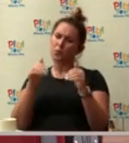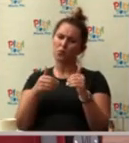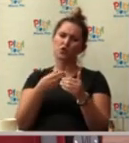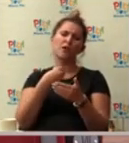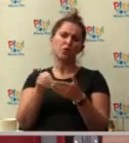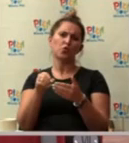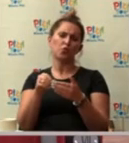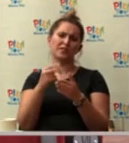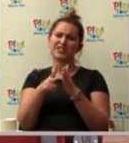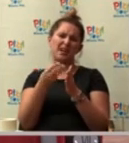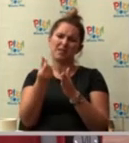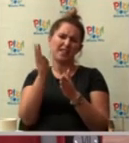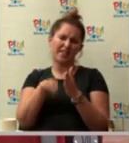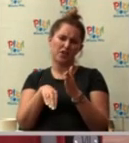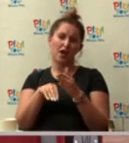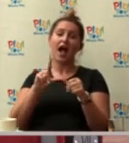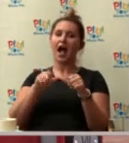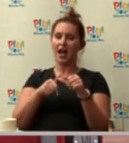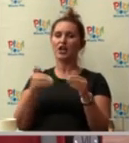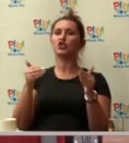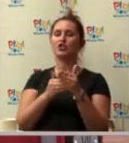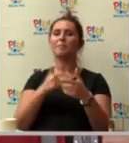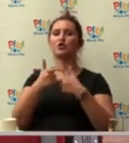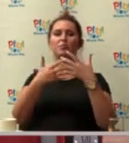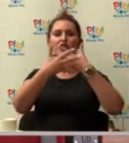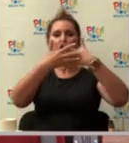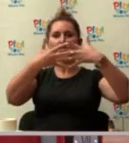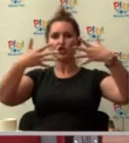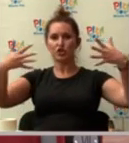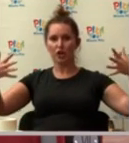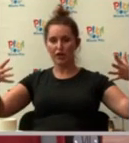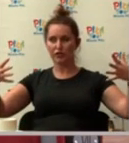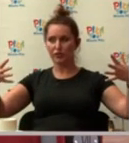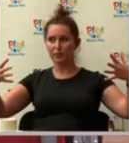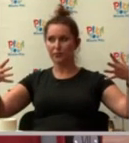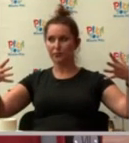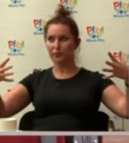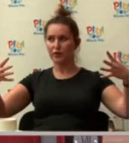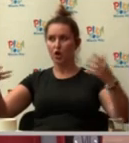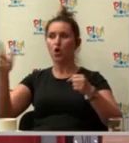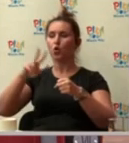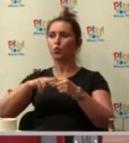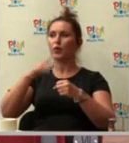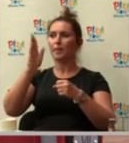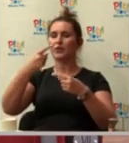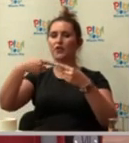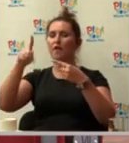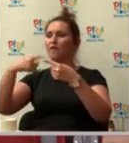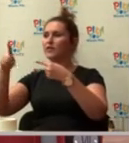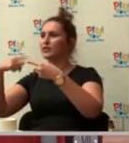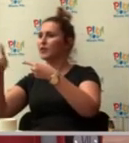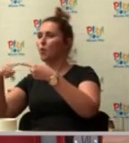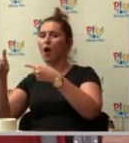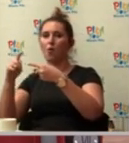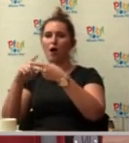doprowadzić sieć szerokopasmową gminną, która ten sygnał dostarczy nam do Centrum Monitoringu Miejskiego.